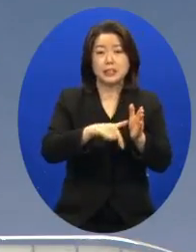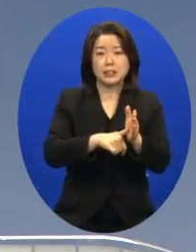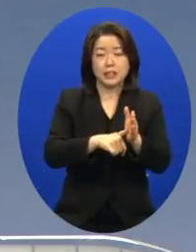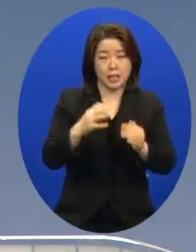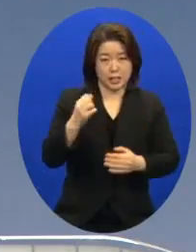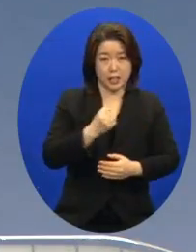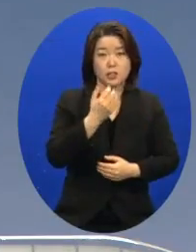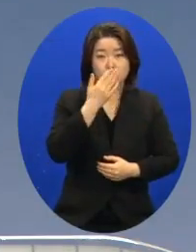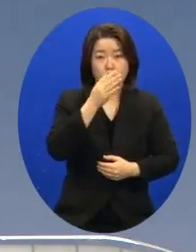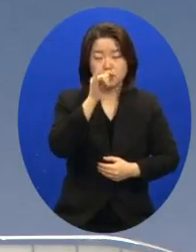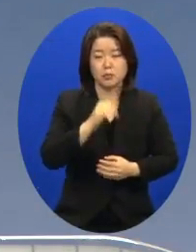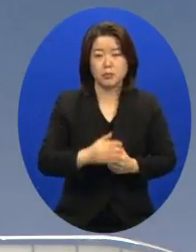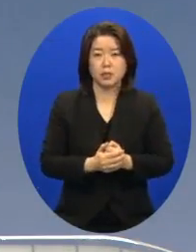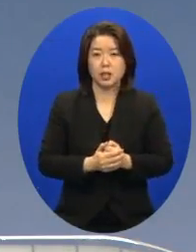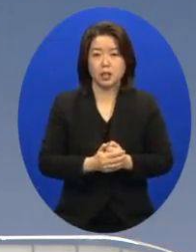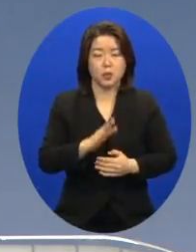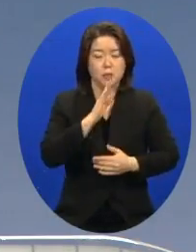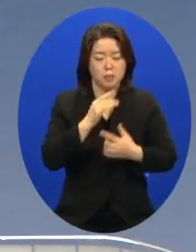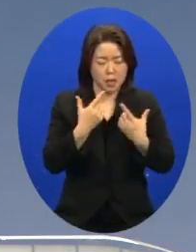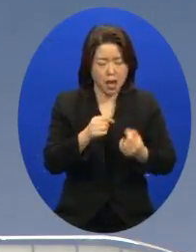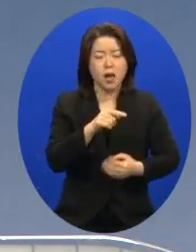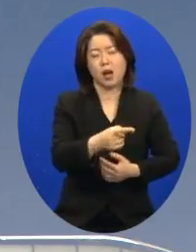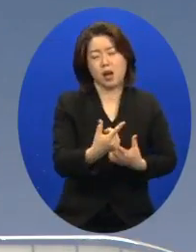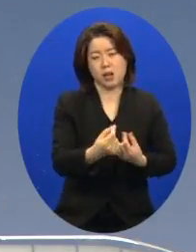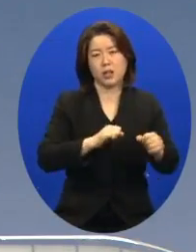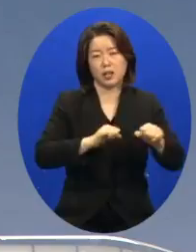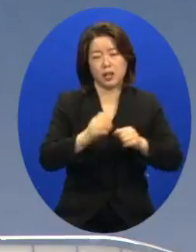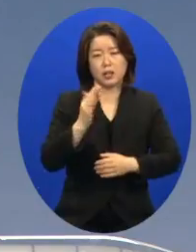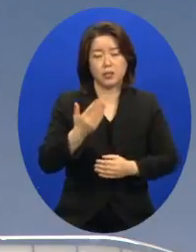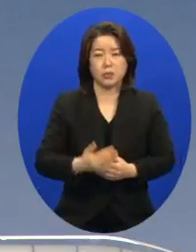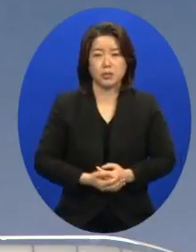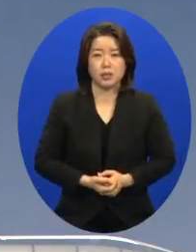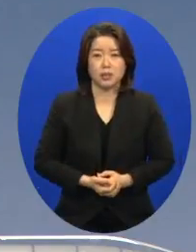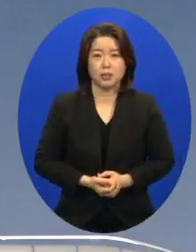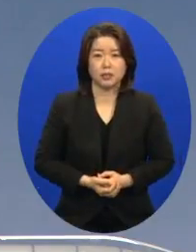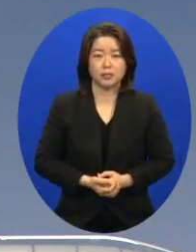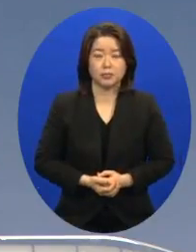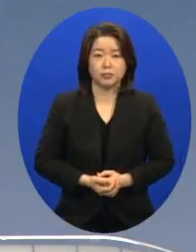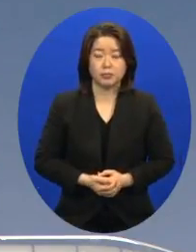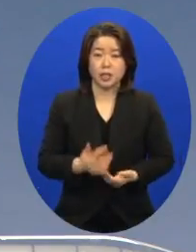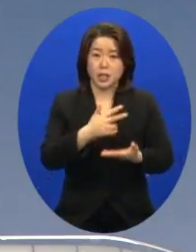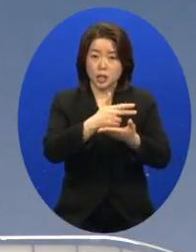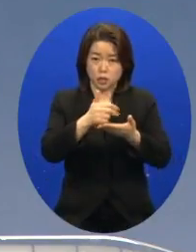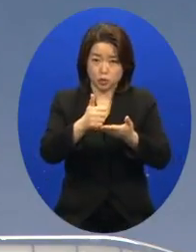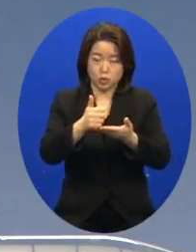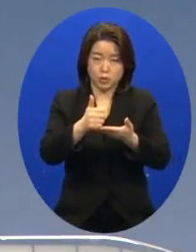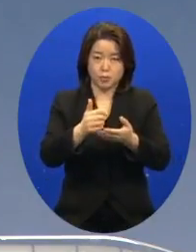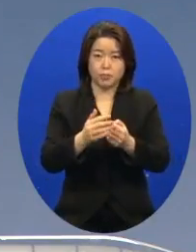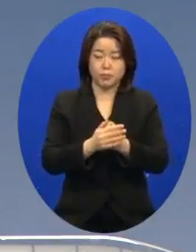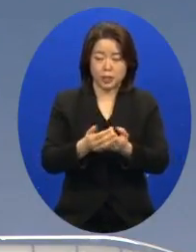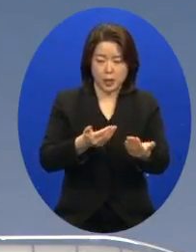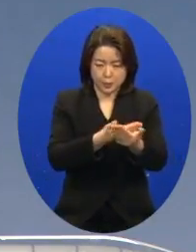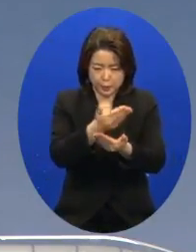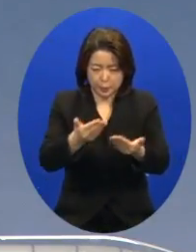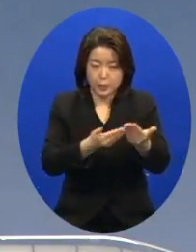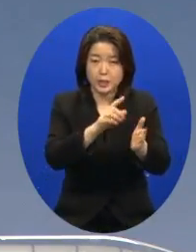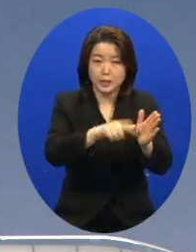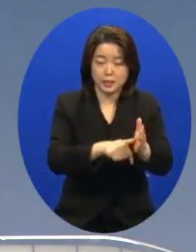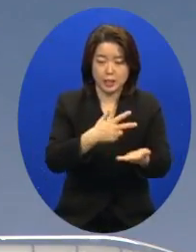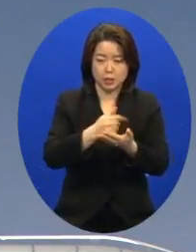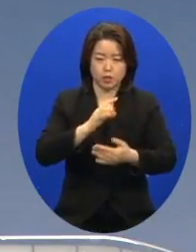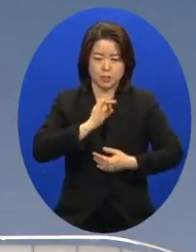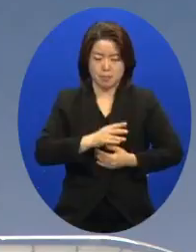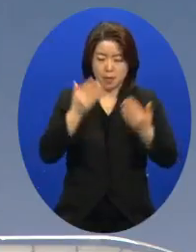보내고 있습니다 또 마땅히 그리 해야 됩니다 주님과 혜교 제한 시간 주님만